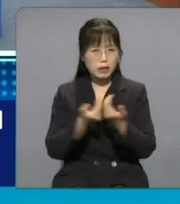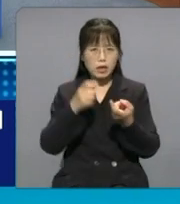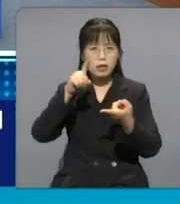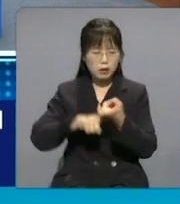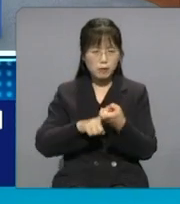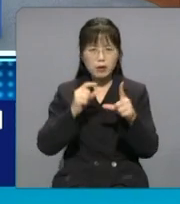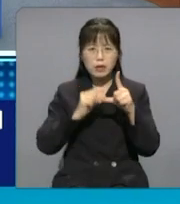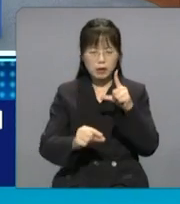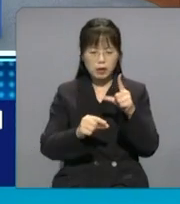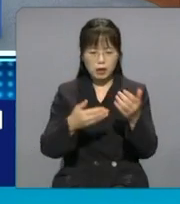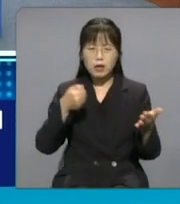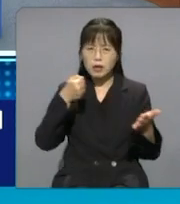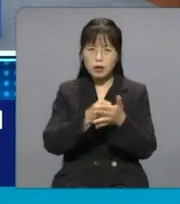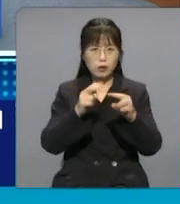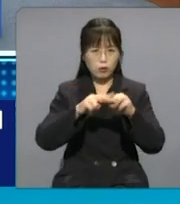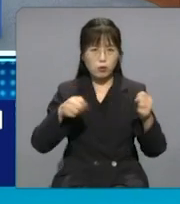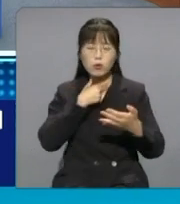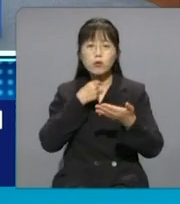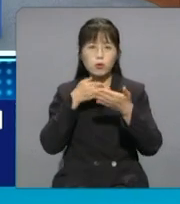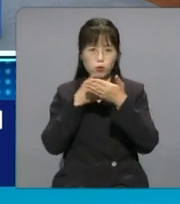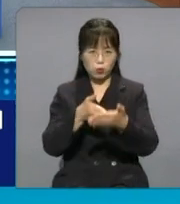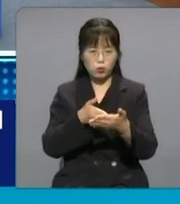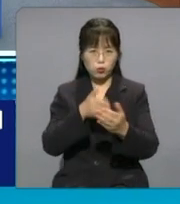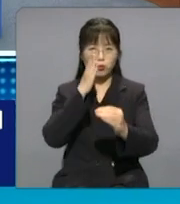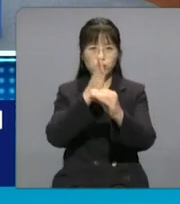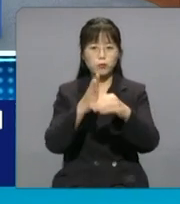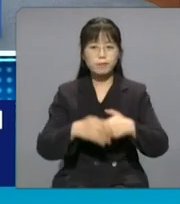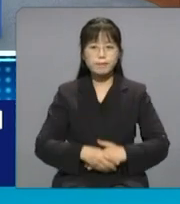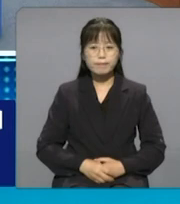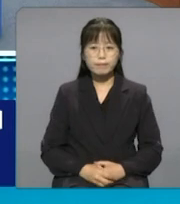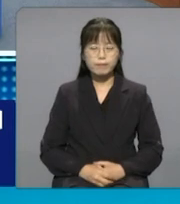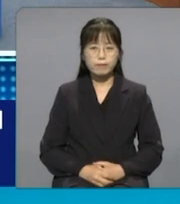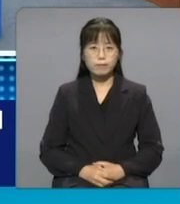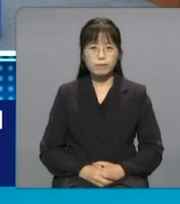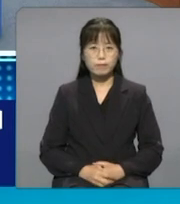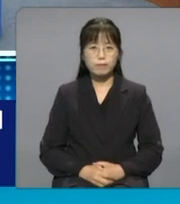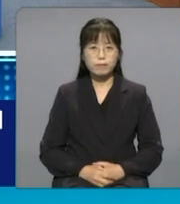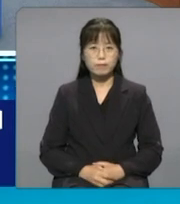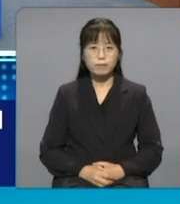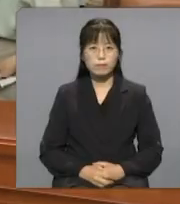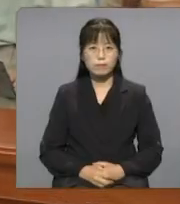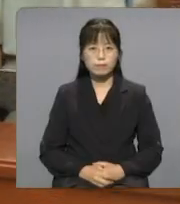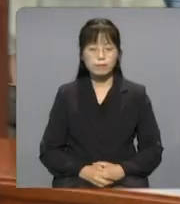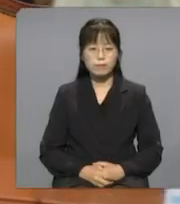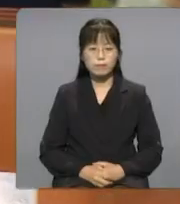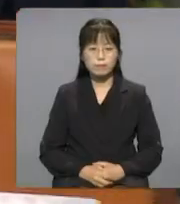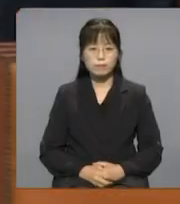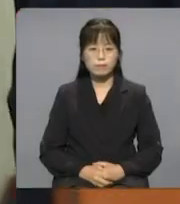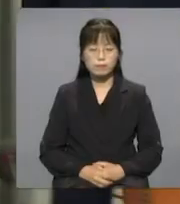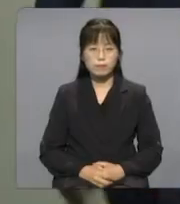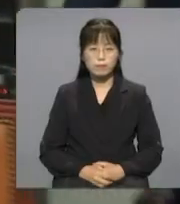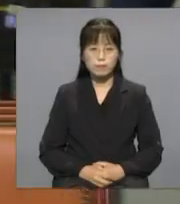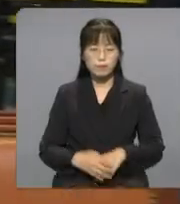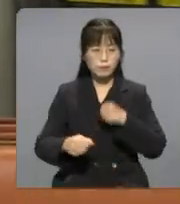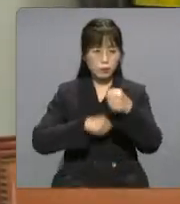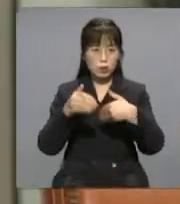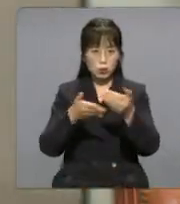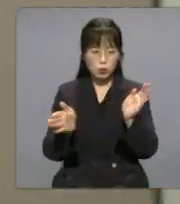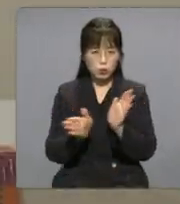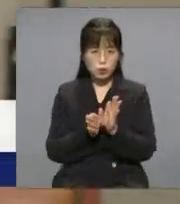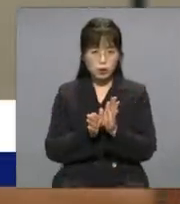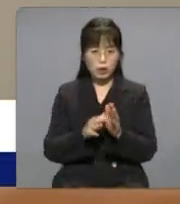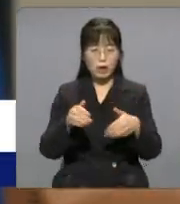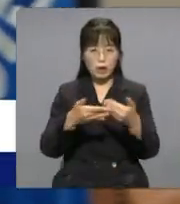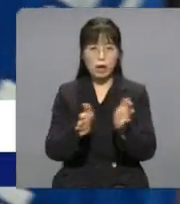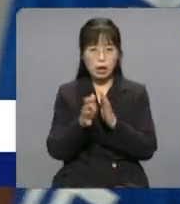일각에서 벌써부터 내정을 철회하라는 요구가 불거지고 있습니다 배혜숙 기자입니다 더불어민주당이